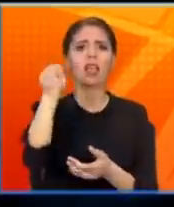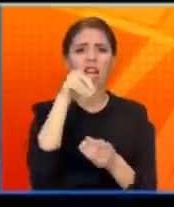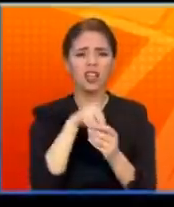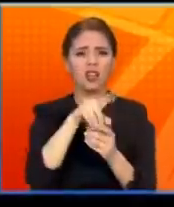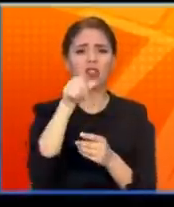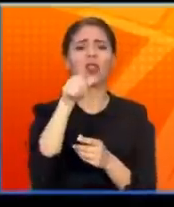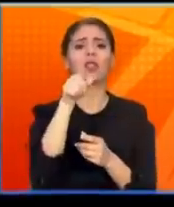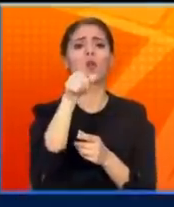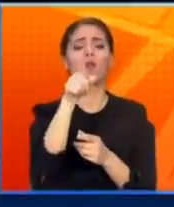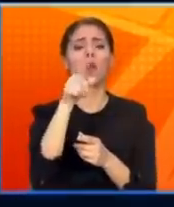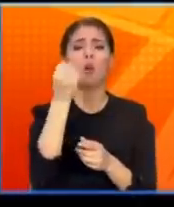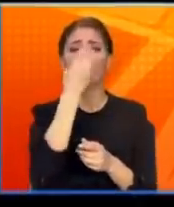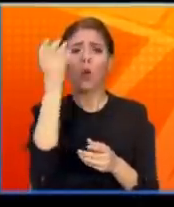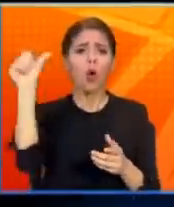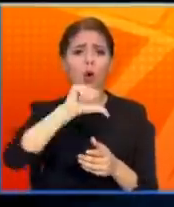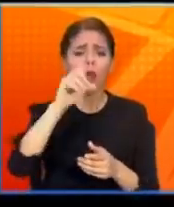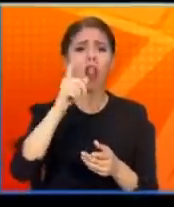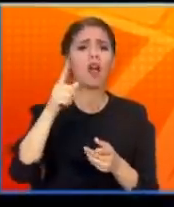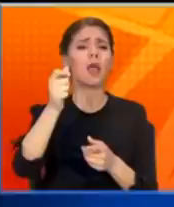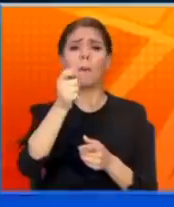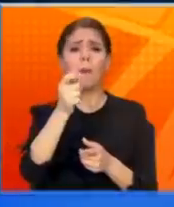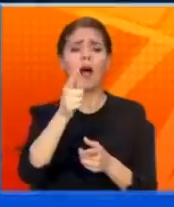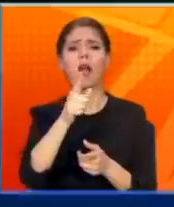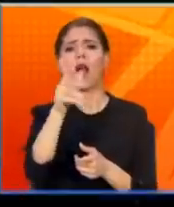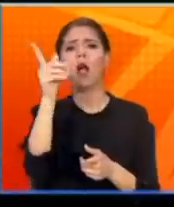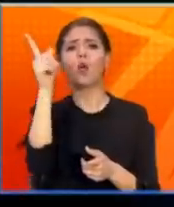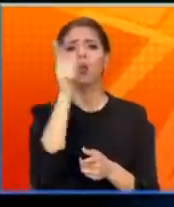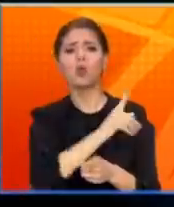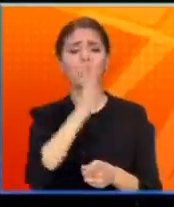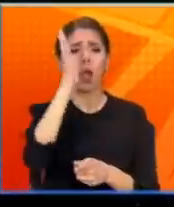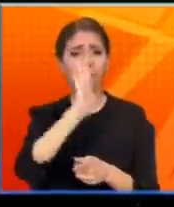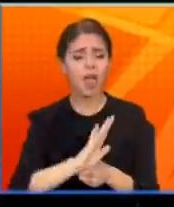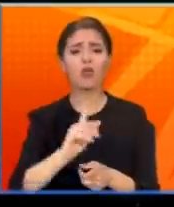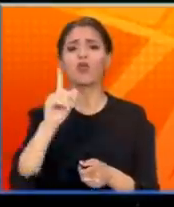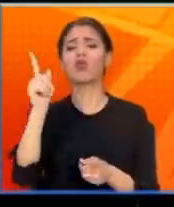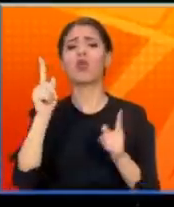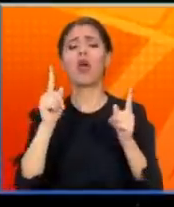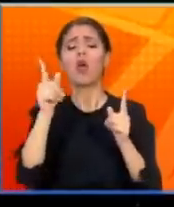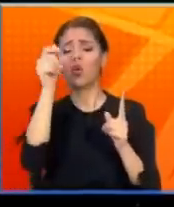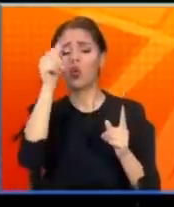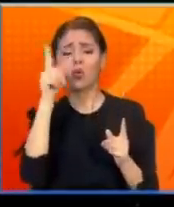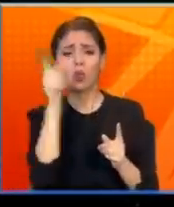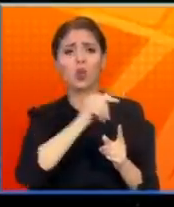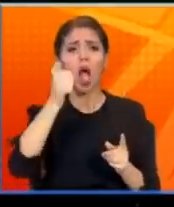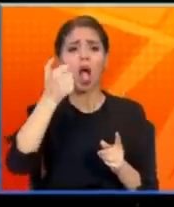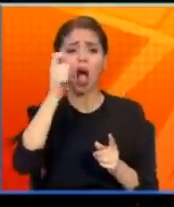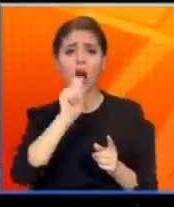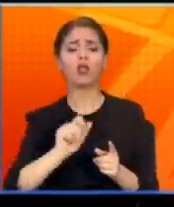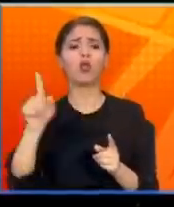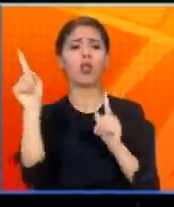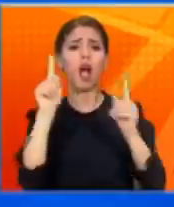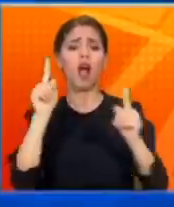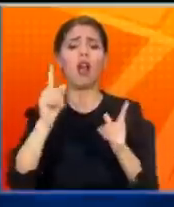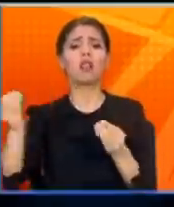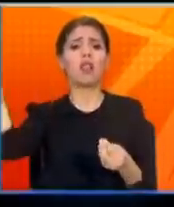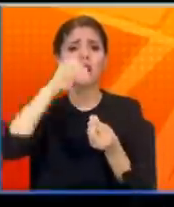olduğu açıklandı. Kolonya fiyatları da uçtu. %500 ile %600 arasında zam var Kolonya'da. Tam bir